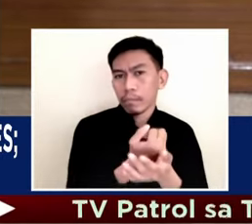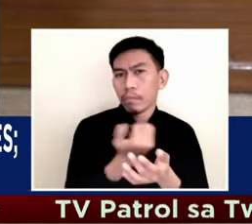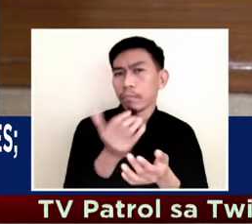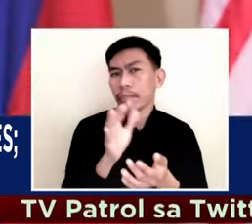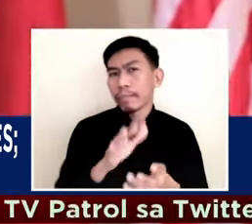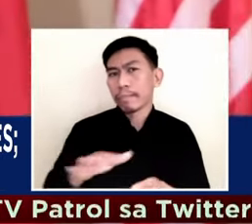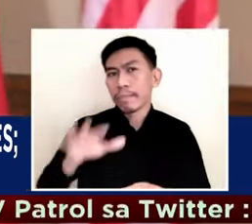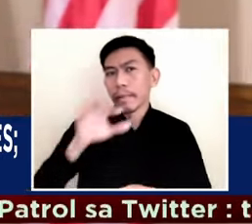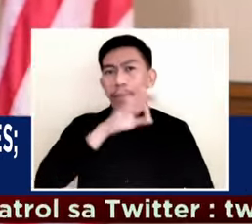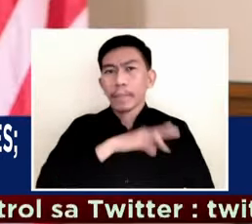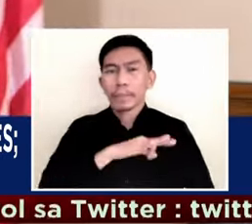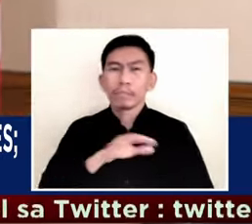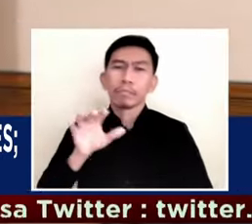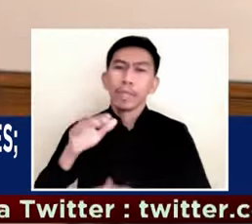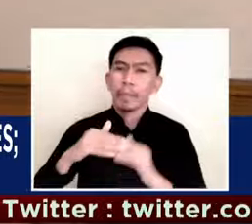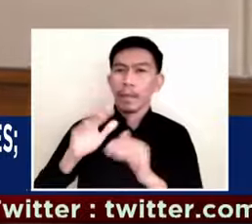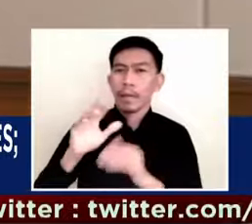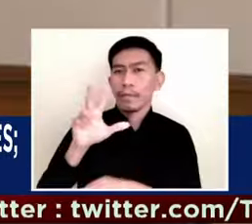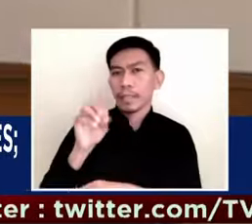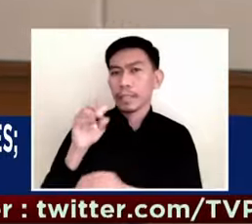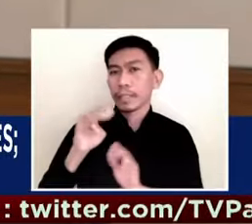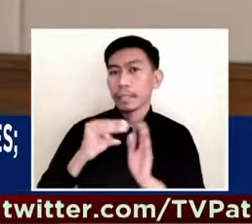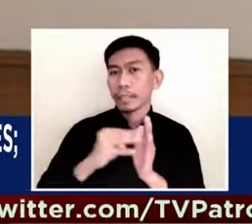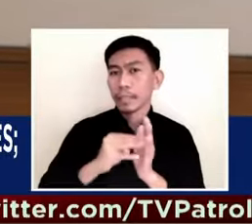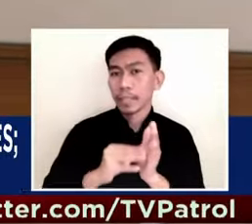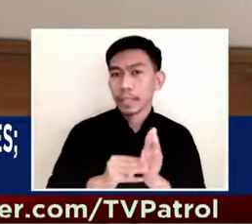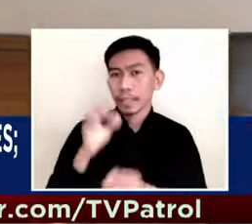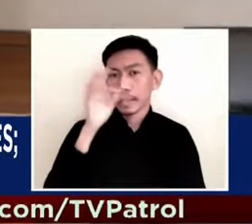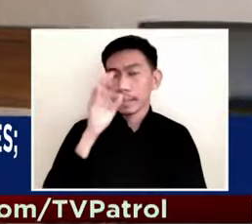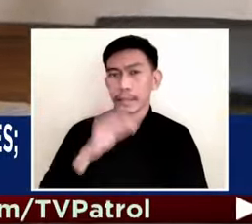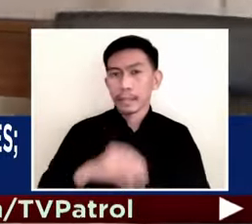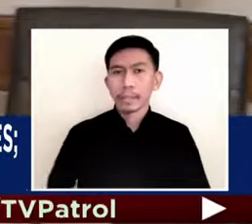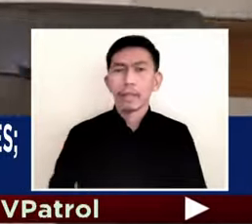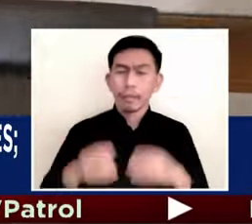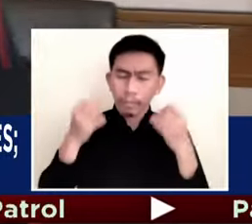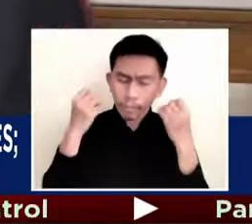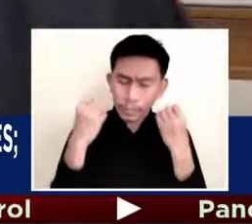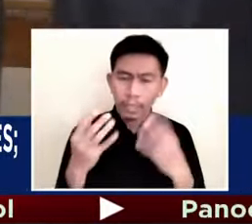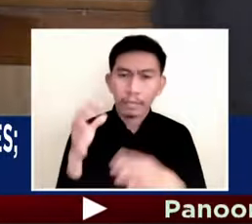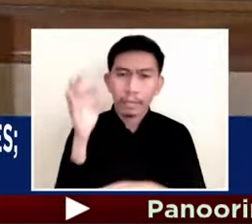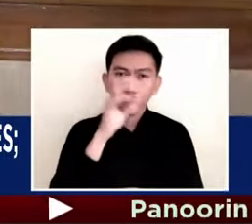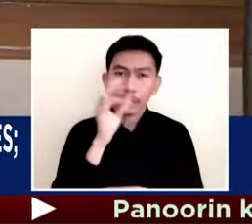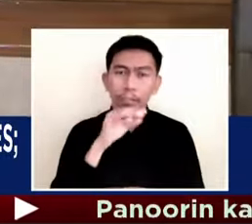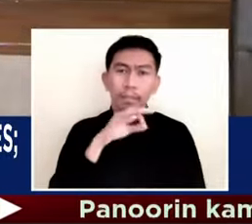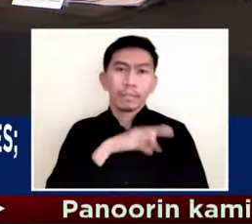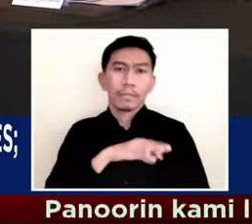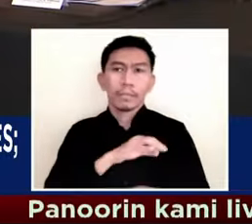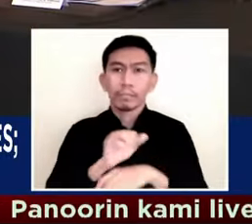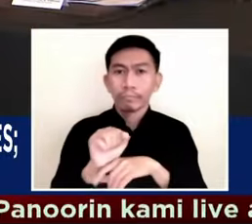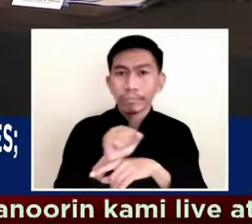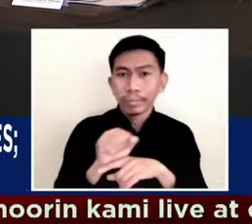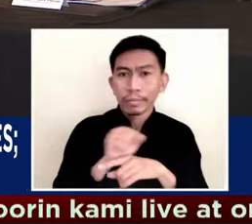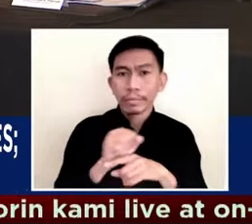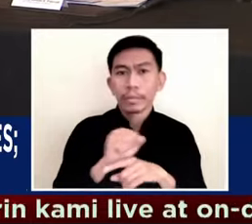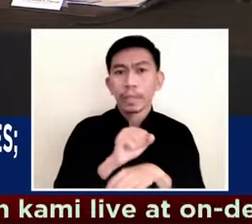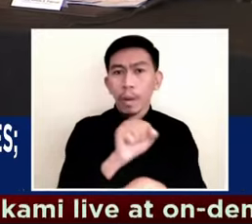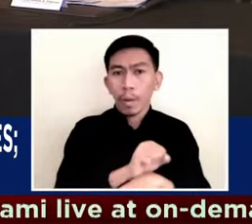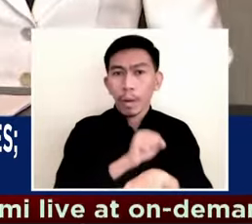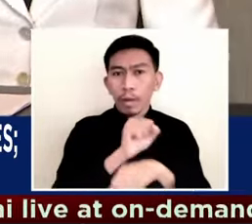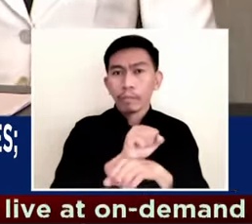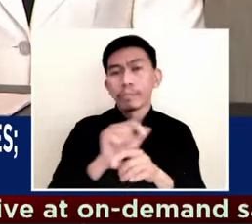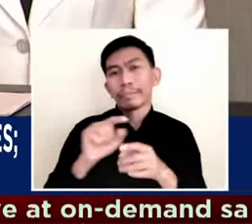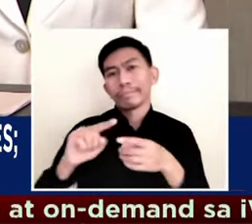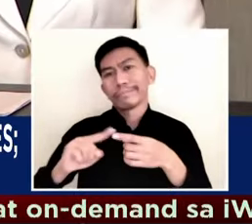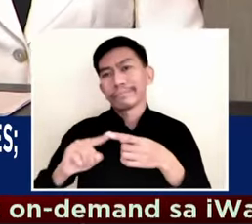million Filipinos. Maraming Pilipino anya ang mabibigyan ng trabaho at training, lalo na sa cybersecurity at artificial